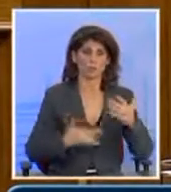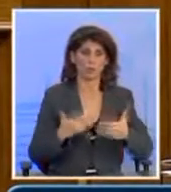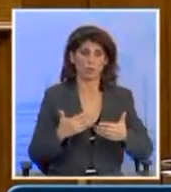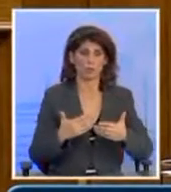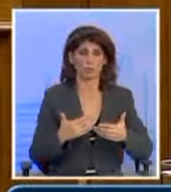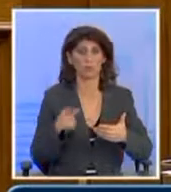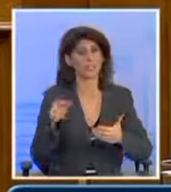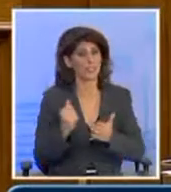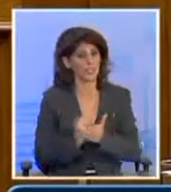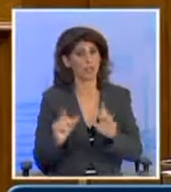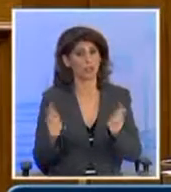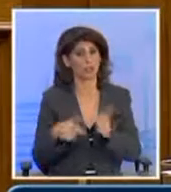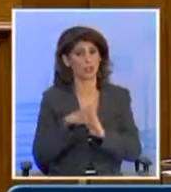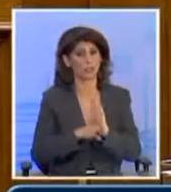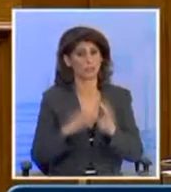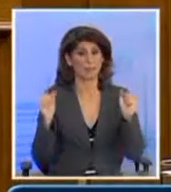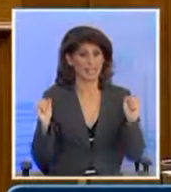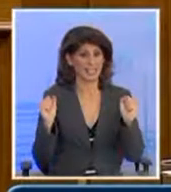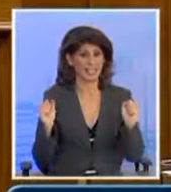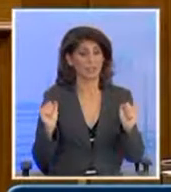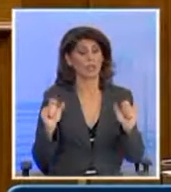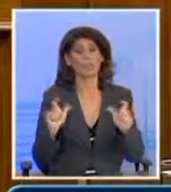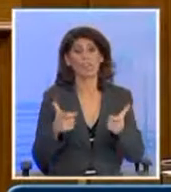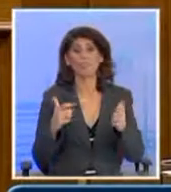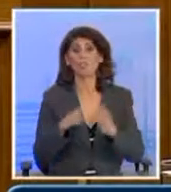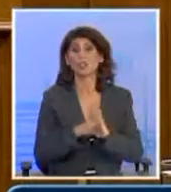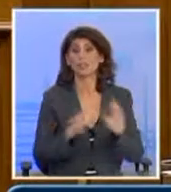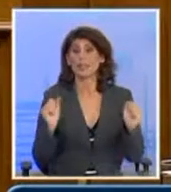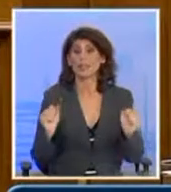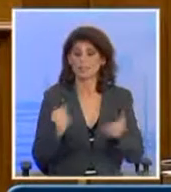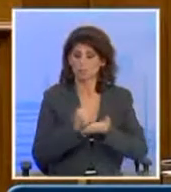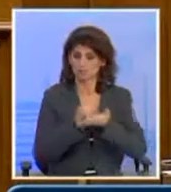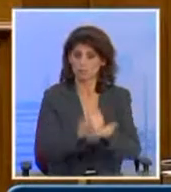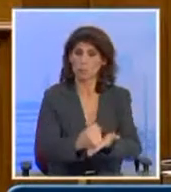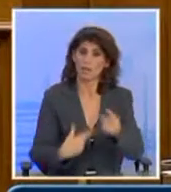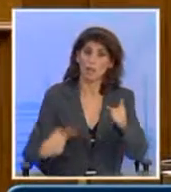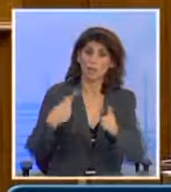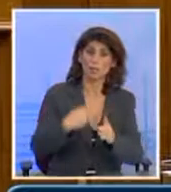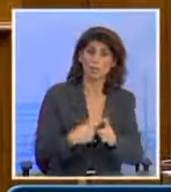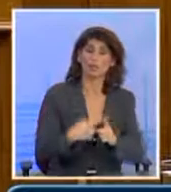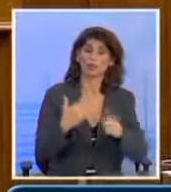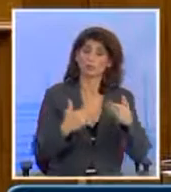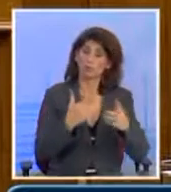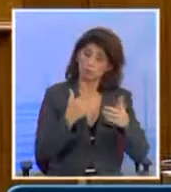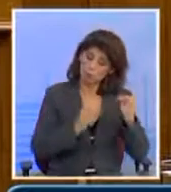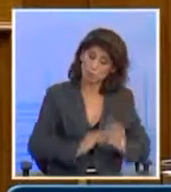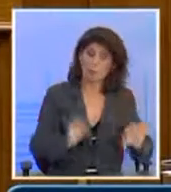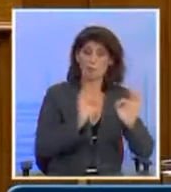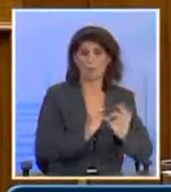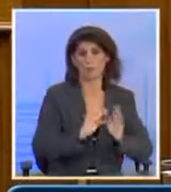ενώ και για το Εθνικό Σύστημα Υγείας, το Εθνικό Σύστημα Υγείας επιχορηγήθηκε επιπροσθέτως του προεπλοποιημένου